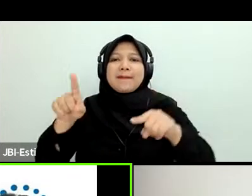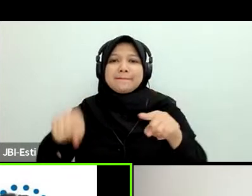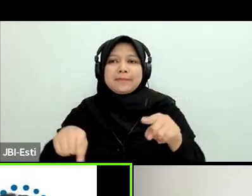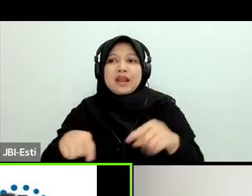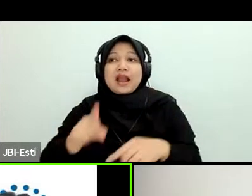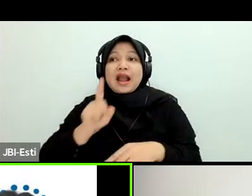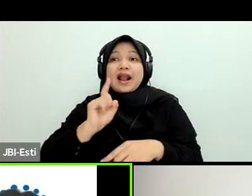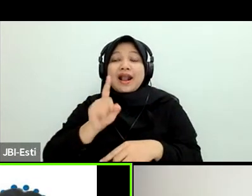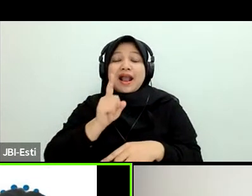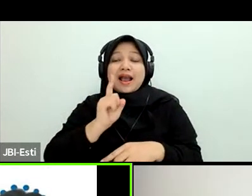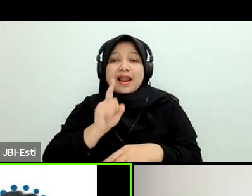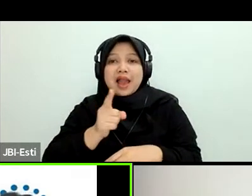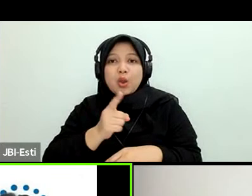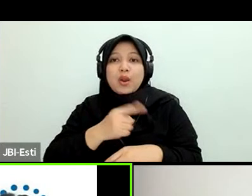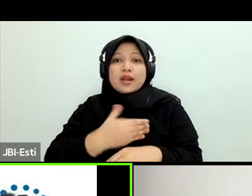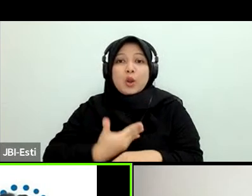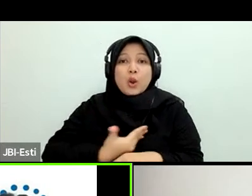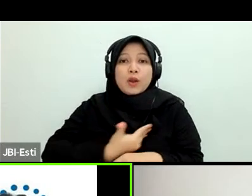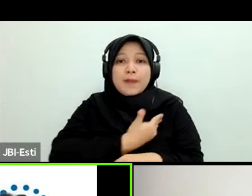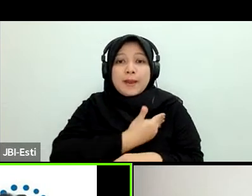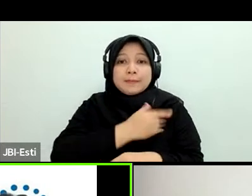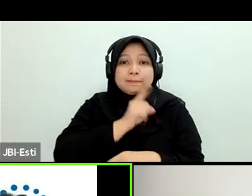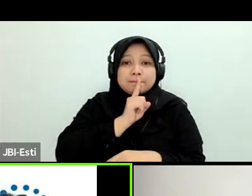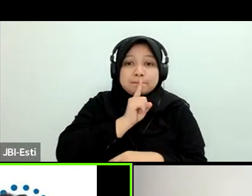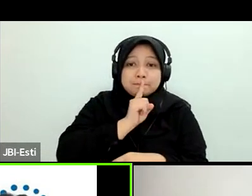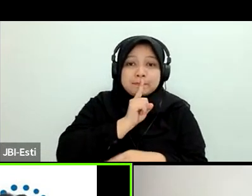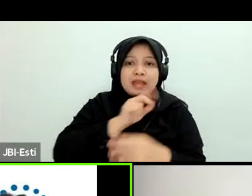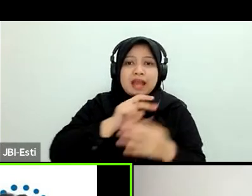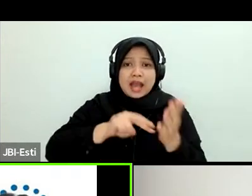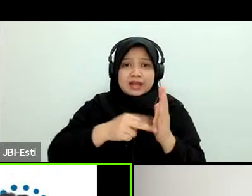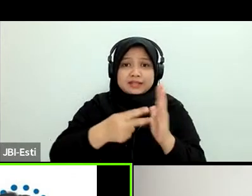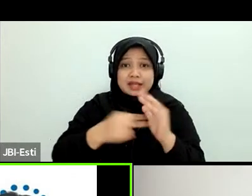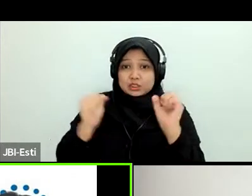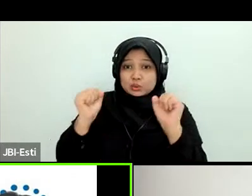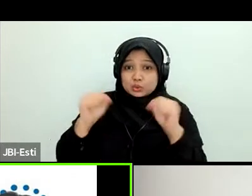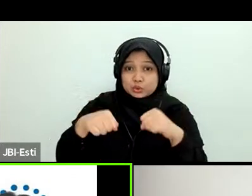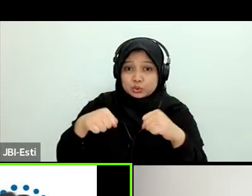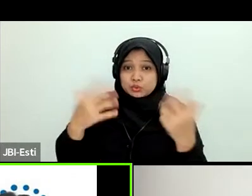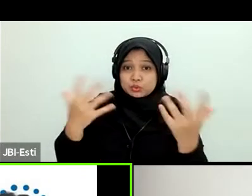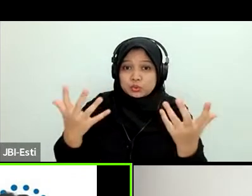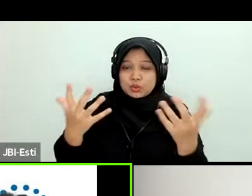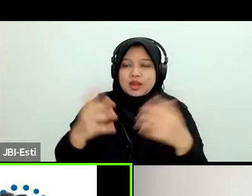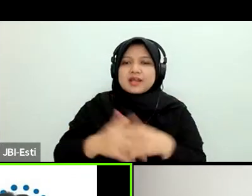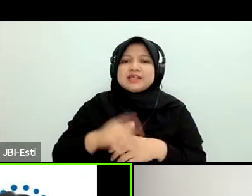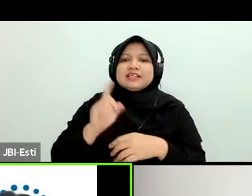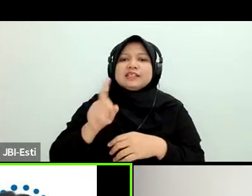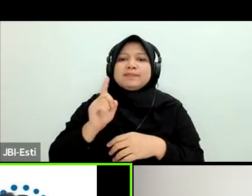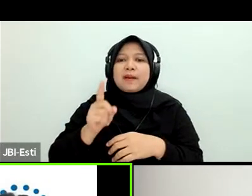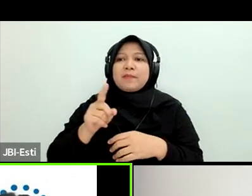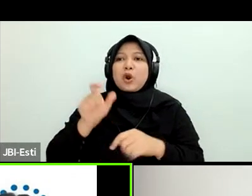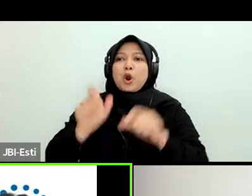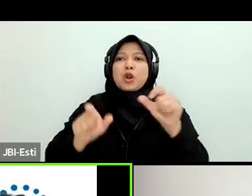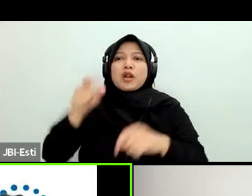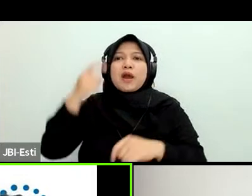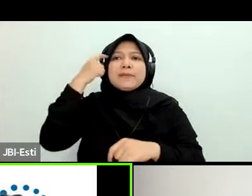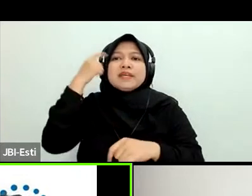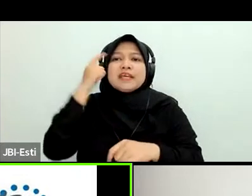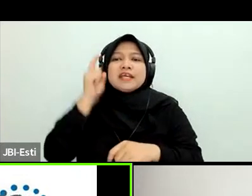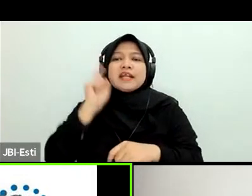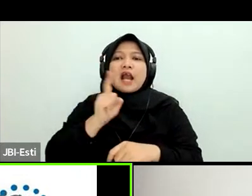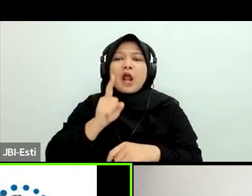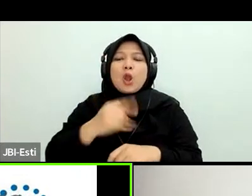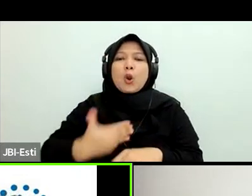itu di namakan setuju karena akan banyak orang langsung menyederhanakan Diam berarti setuju itu kan